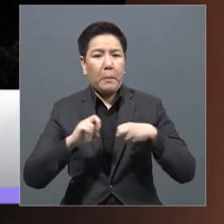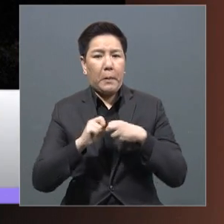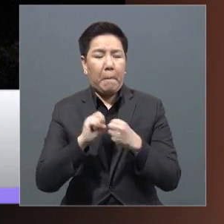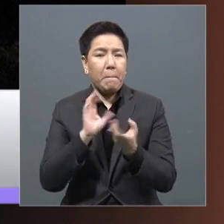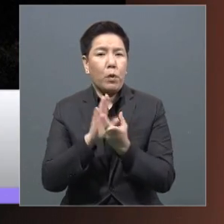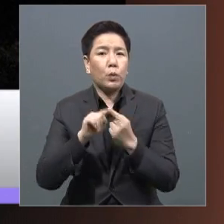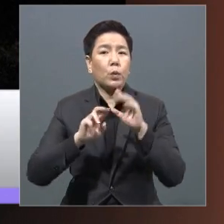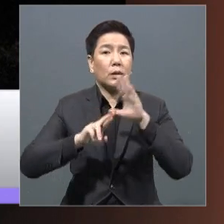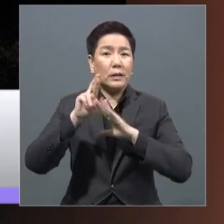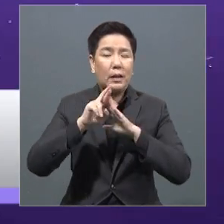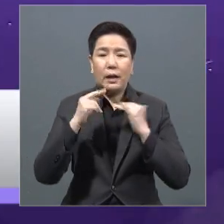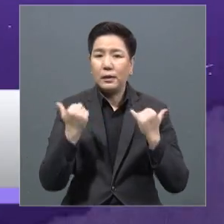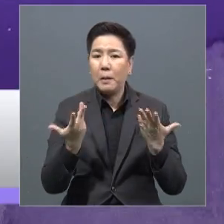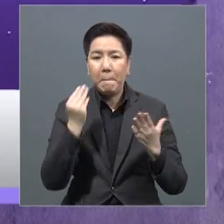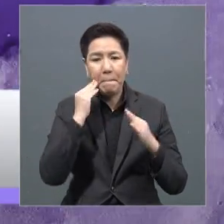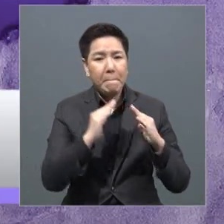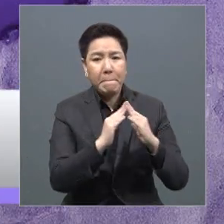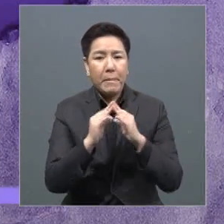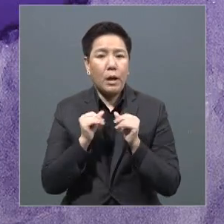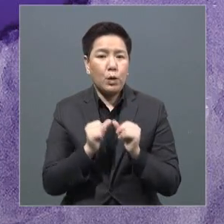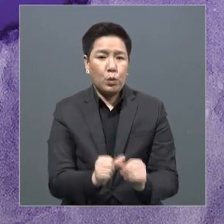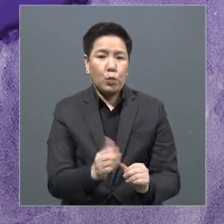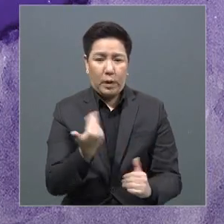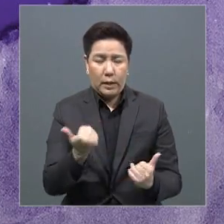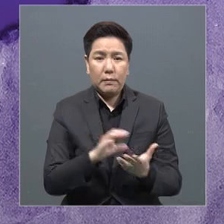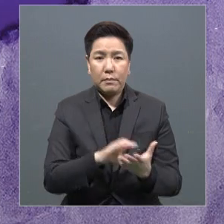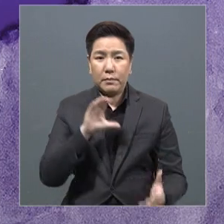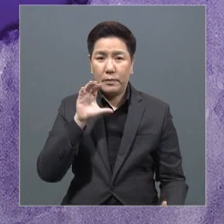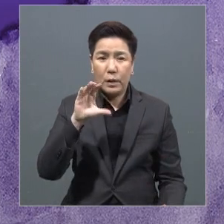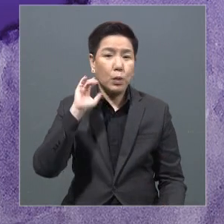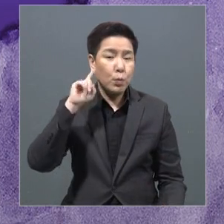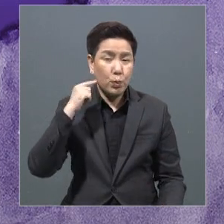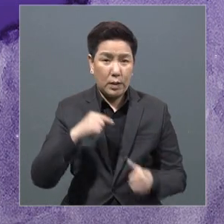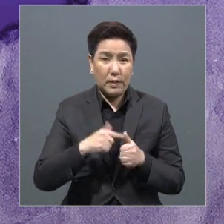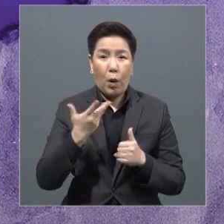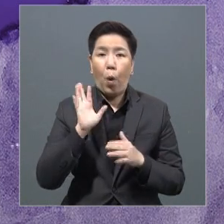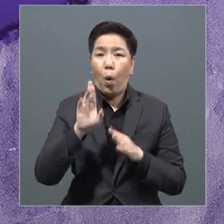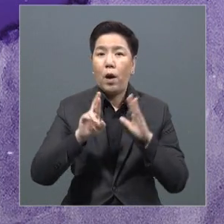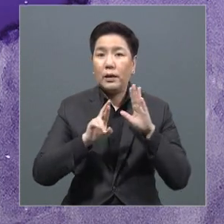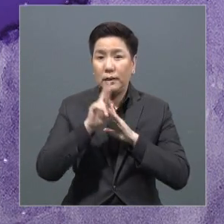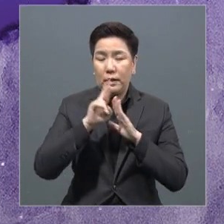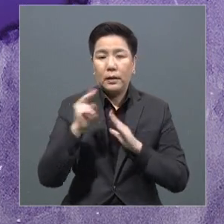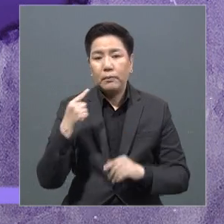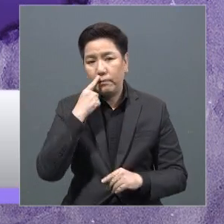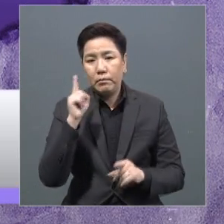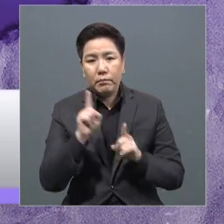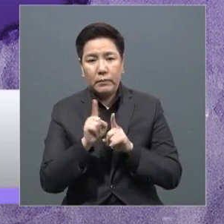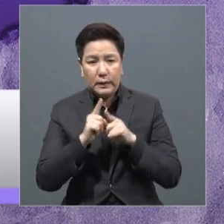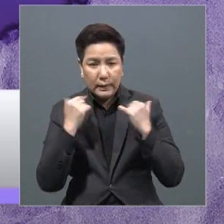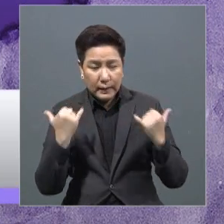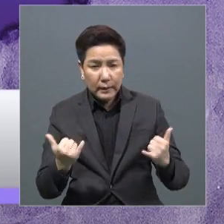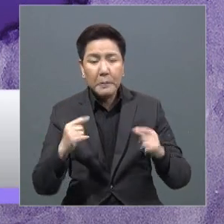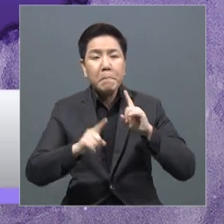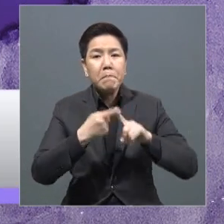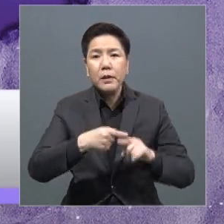จังหวัดเชียงรายนะคะหากยังไม่มีที่อยู่อาศัยล่าสุดเนี่ยเพจของรังสินีรีสอร์ทแอนทัวร์เชียงรายค่ะก็มีการประกาศแจ้งบอก